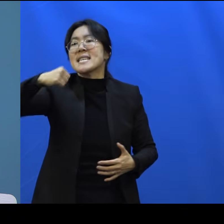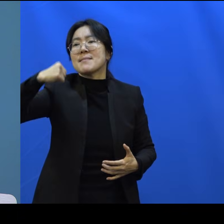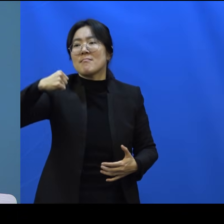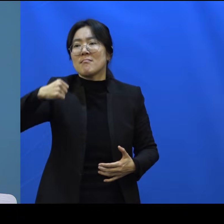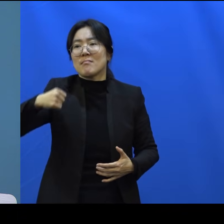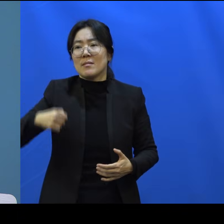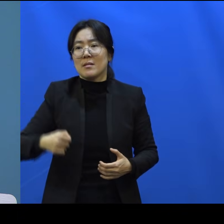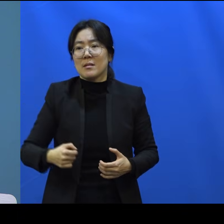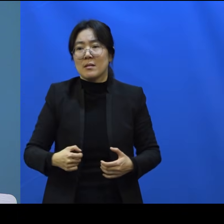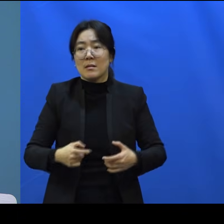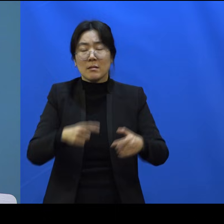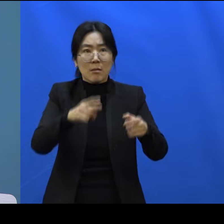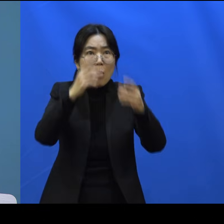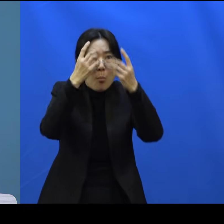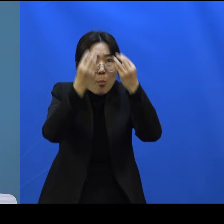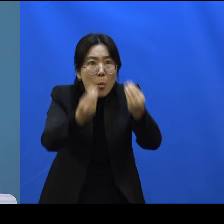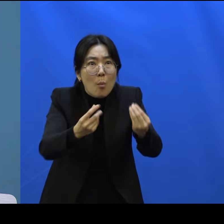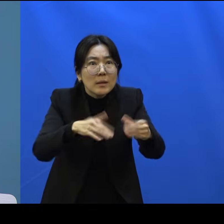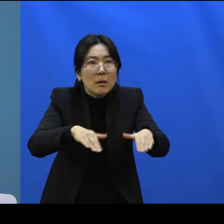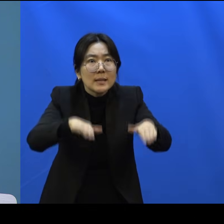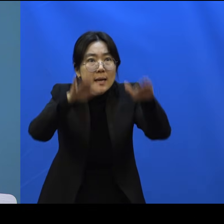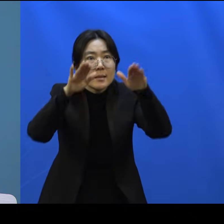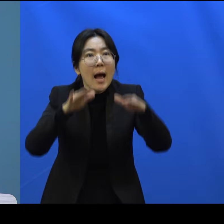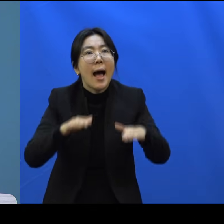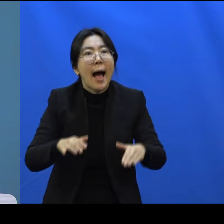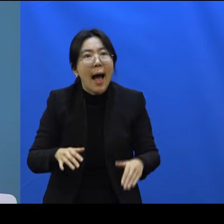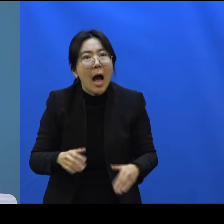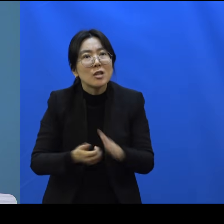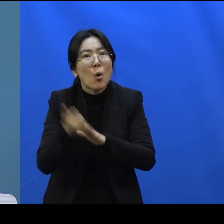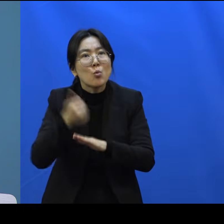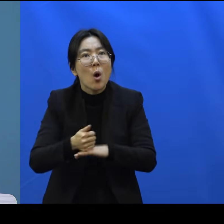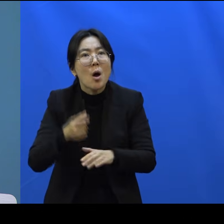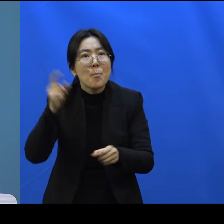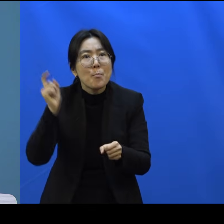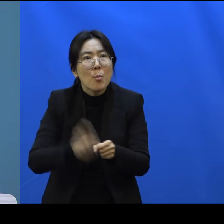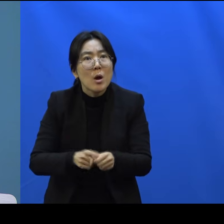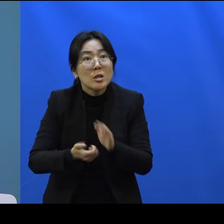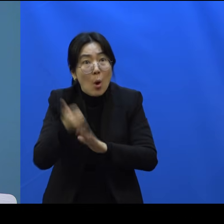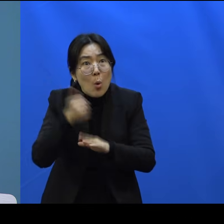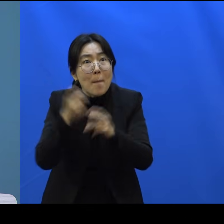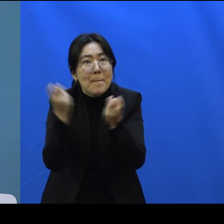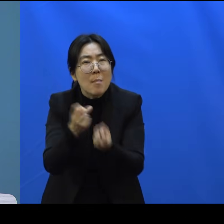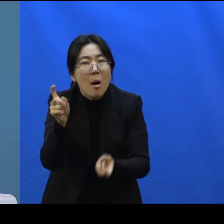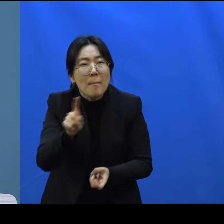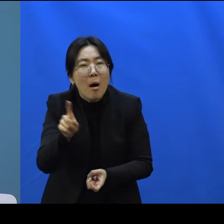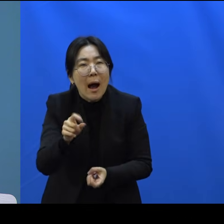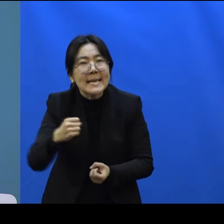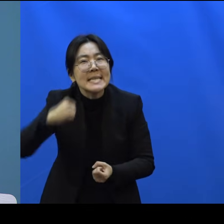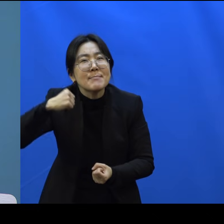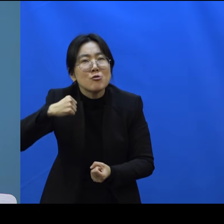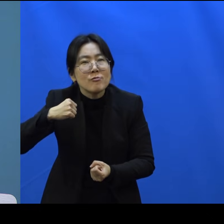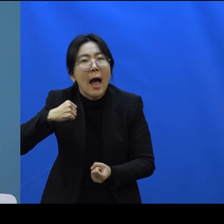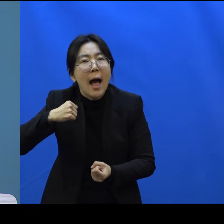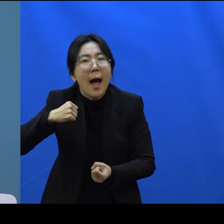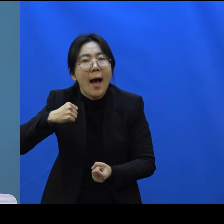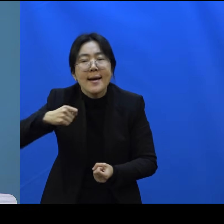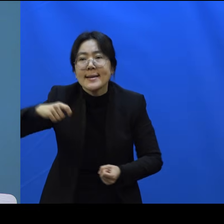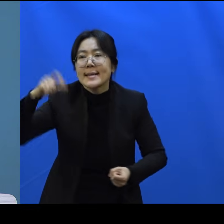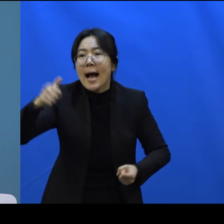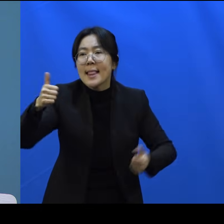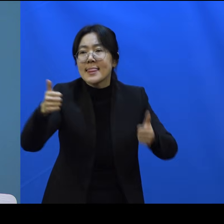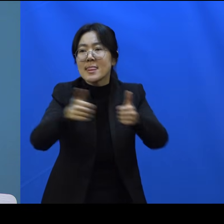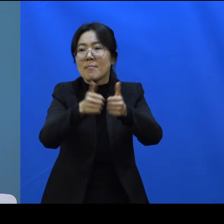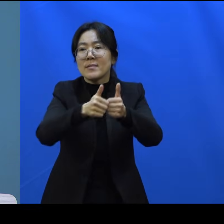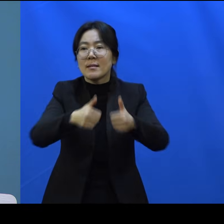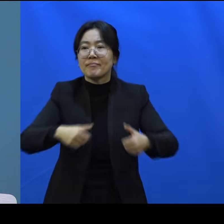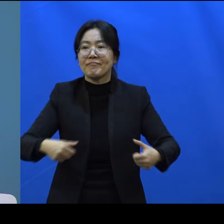속에 바울도 자랐어요. 힘이 뭔가를 알아요. 성공이 뭔지를 알아요, 바울이. 그러니까 강한 남자애가 매력적인